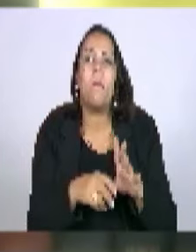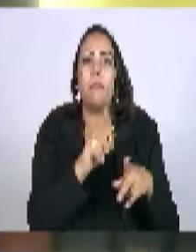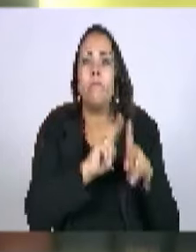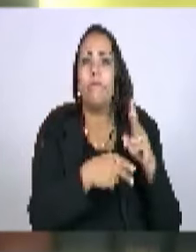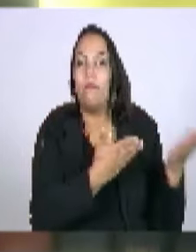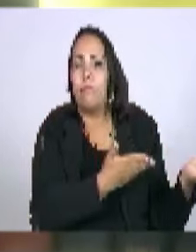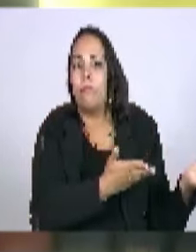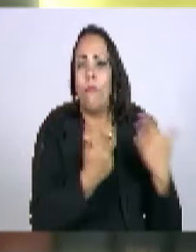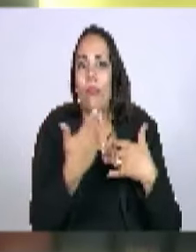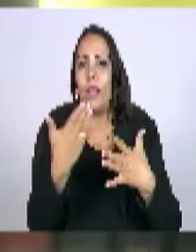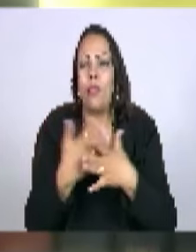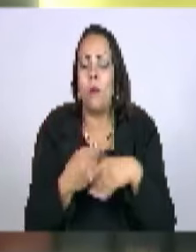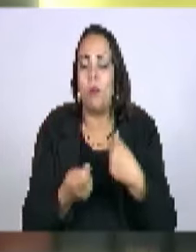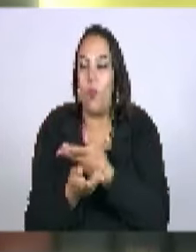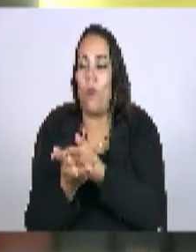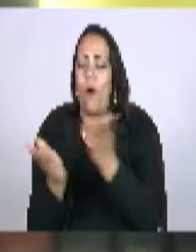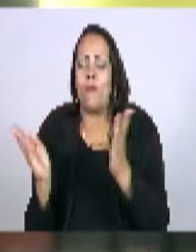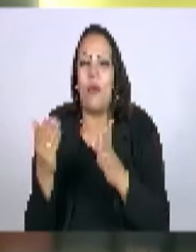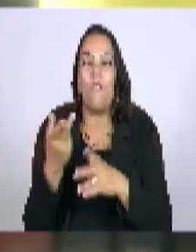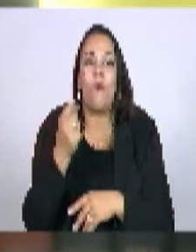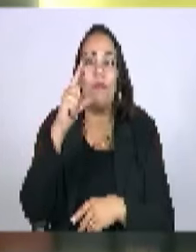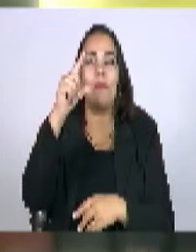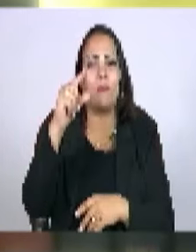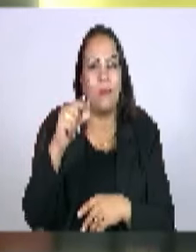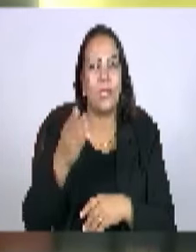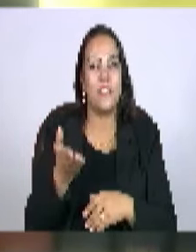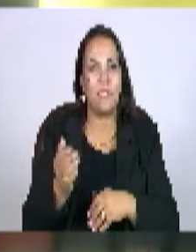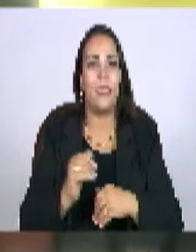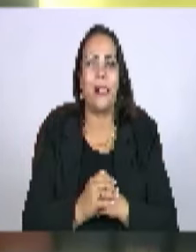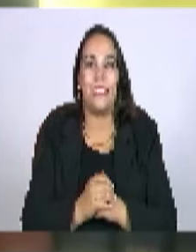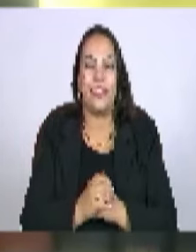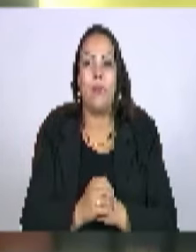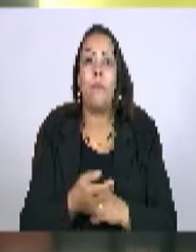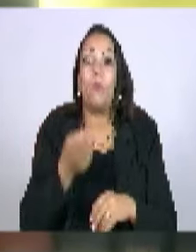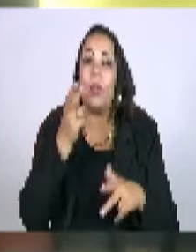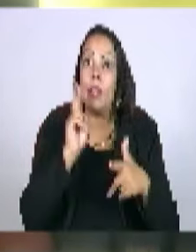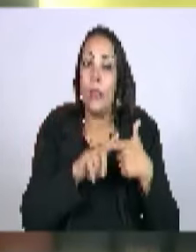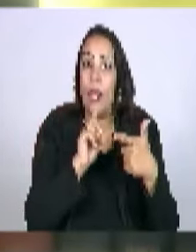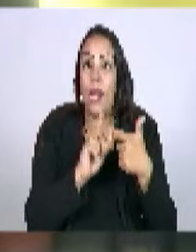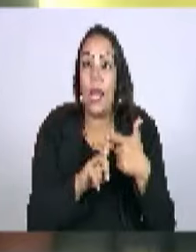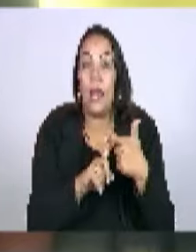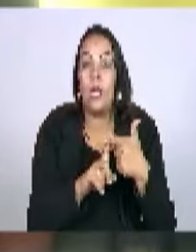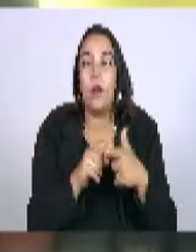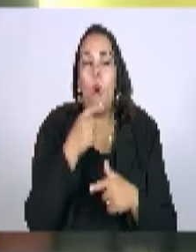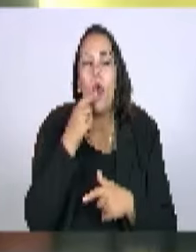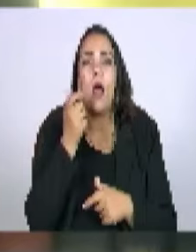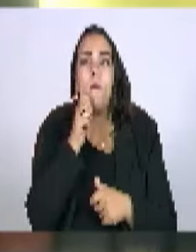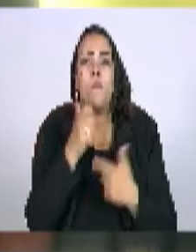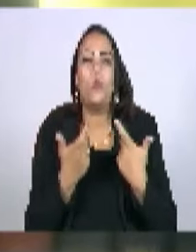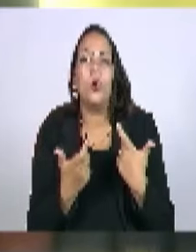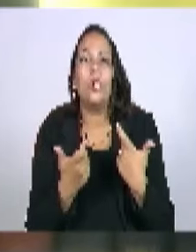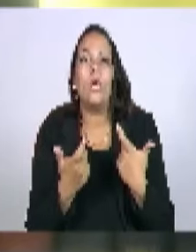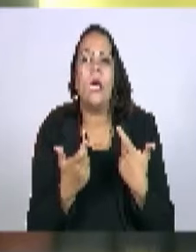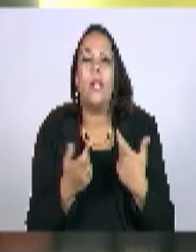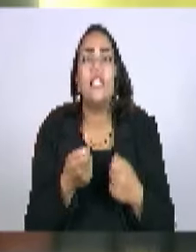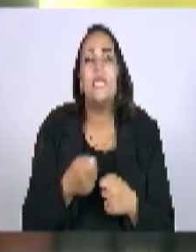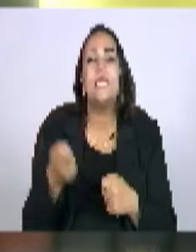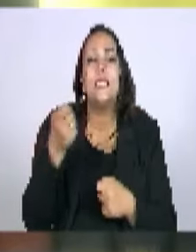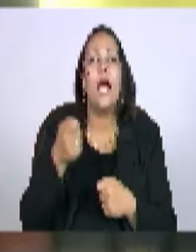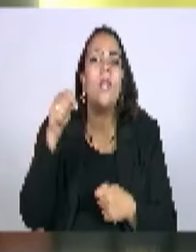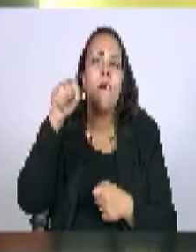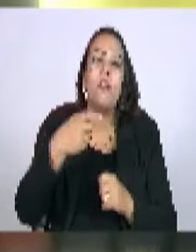ازيد المعروض فبت هدي الاسعار الامر الثاني ان يعني احنا منتظرين مزيد من انخفاض